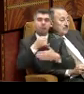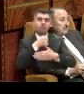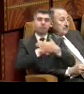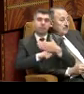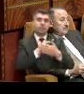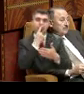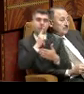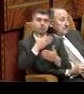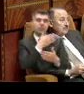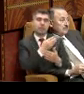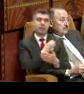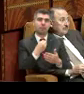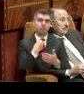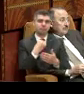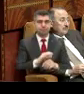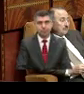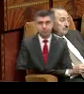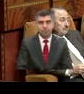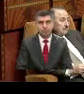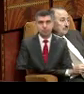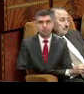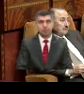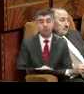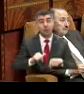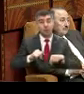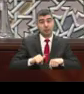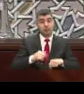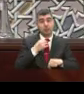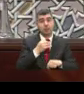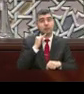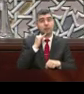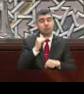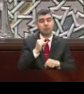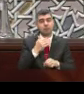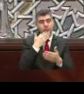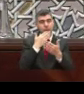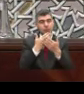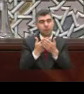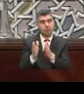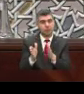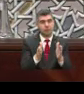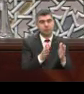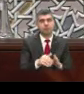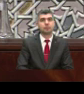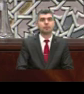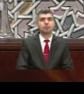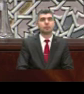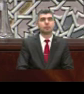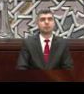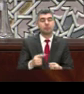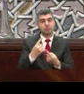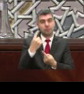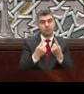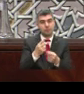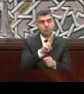المستشفى. السيد الوزير، قمتم بعملية. شكرا السيدة النائبة. هل هناك من تعقيب